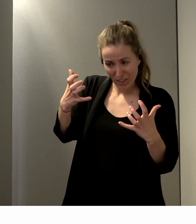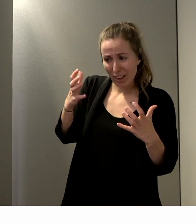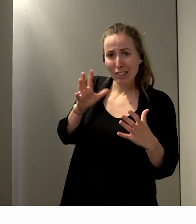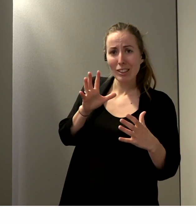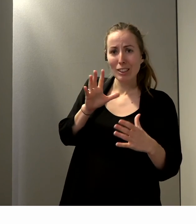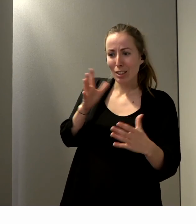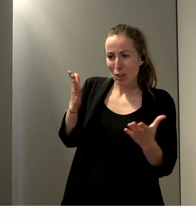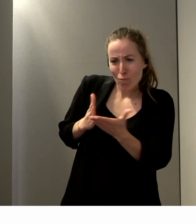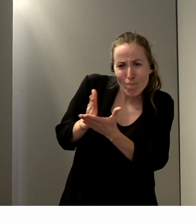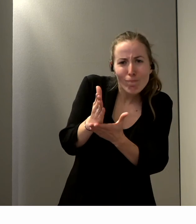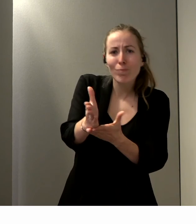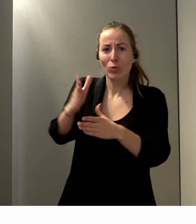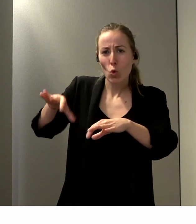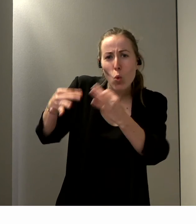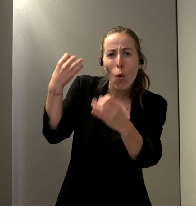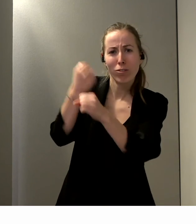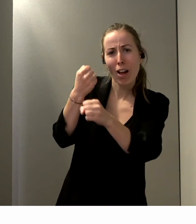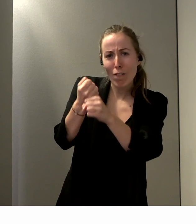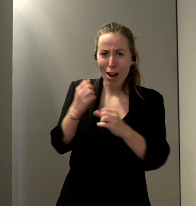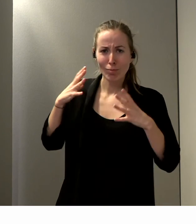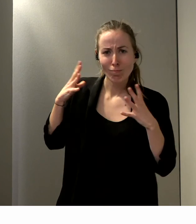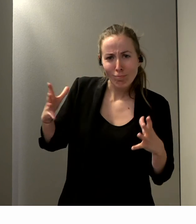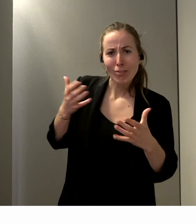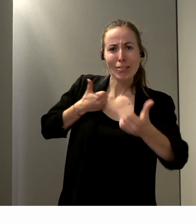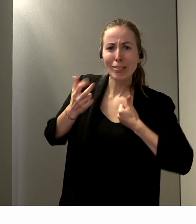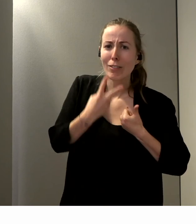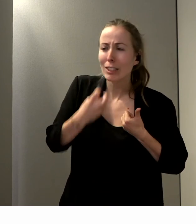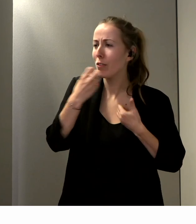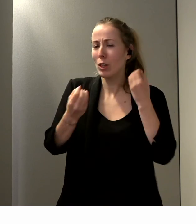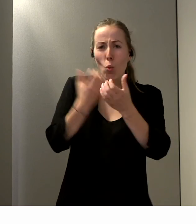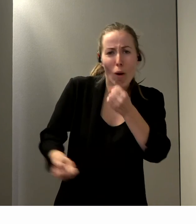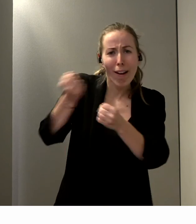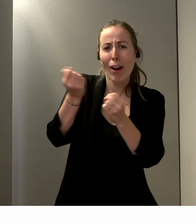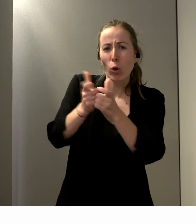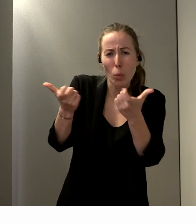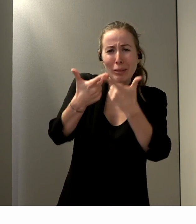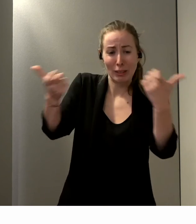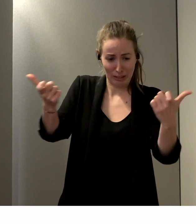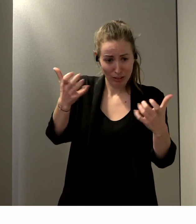croire, de trouver leur voie, de trouver un emploi, de s'engager dans un service civique ou de créer une entreprise.